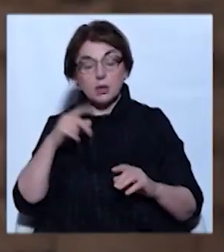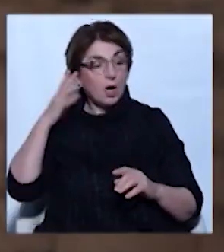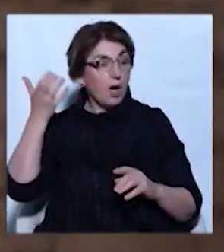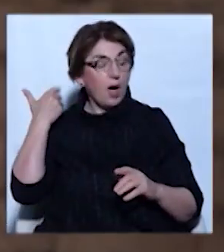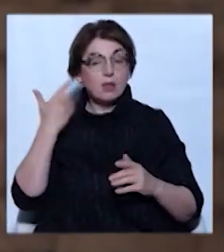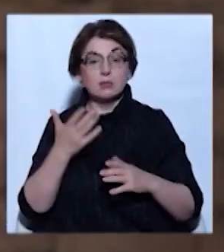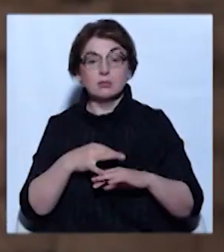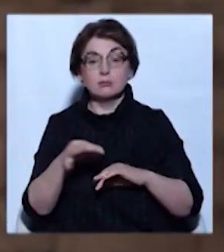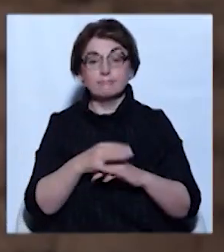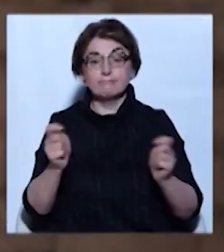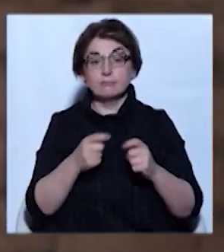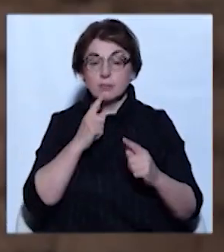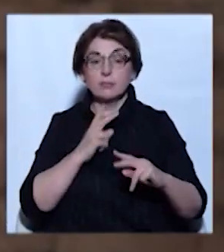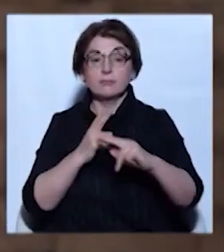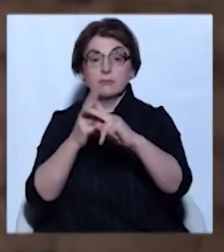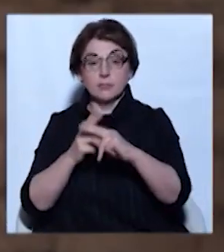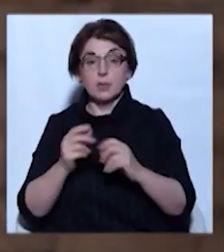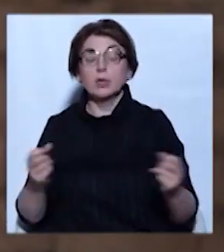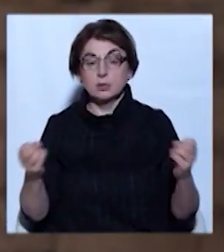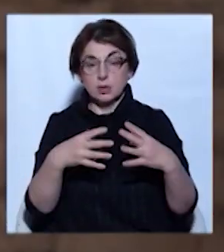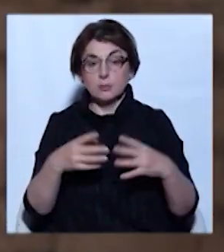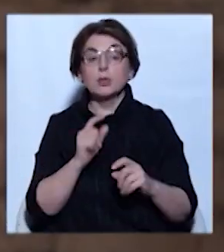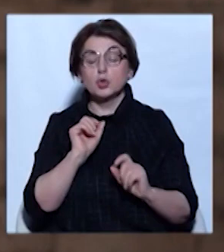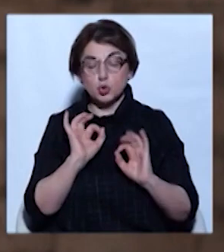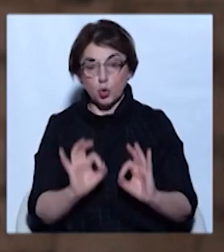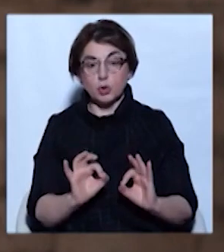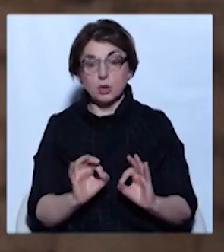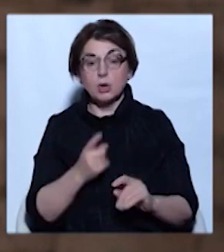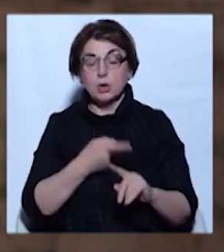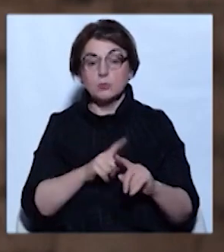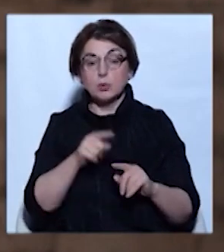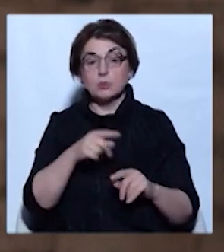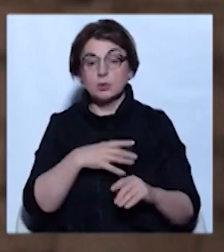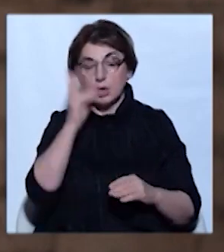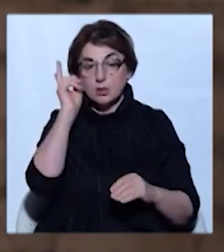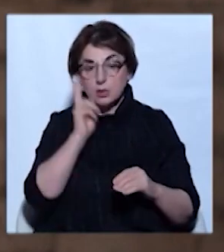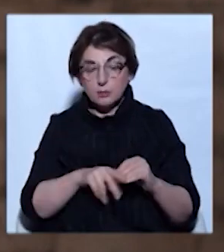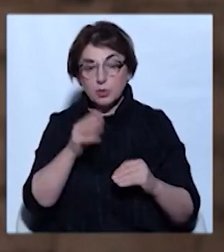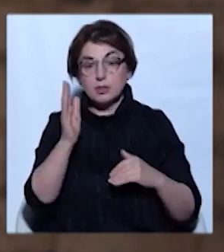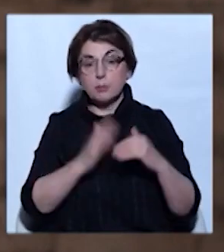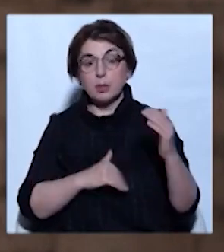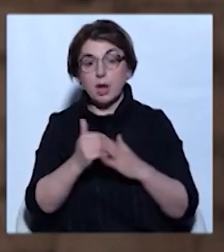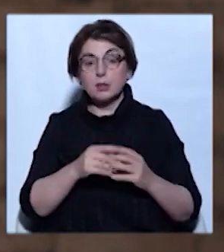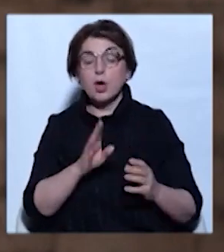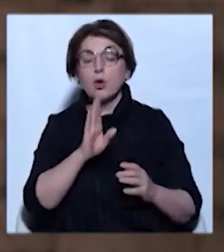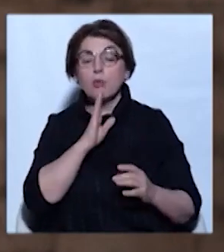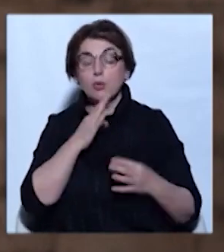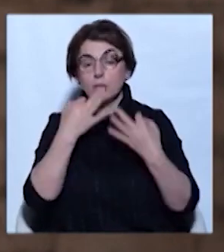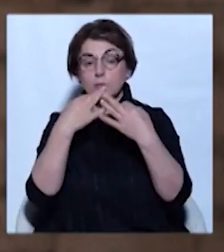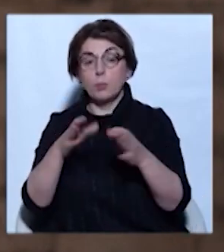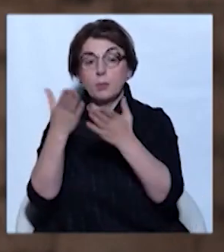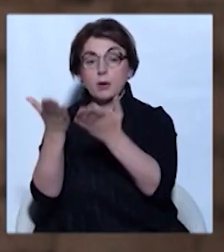հնարավորություն։ Պետություն ընդեմ վաղաժամ ամուսնության մի շարկ միջոցարումներ է անցկացնում, որոնցից ամենակարևորը 2017